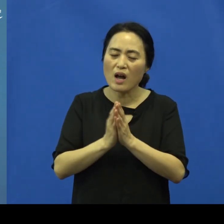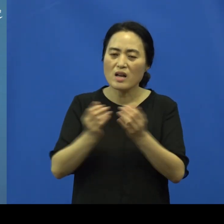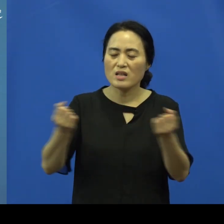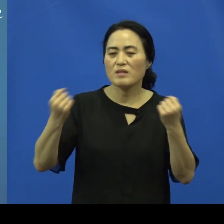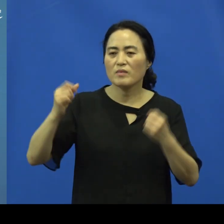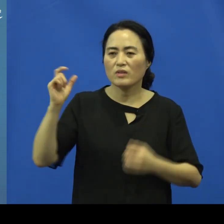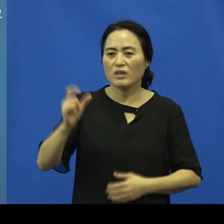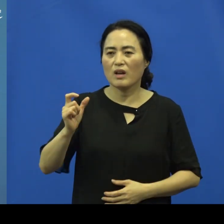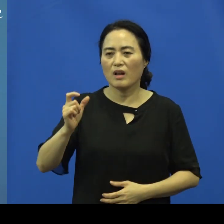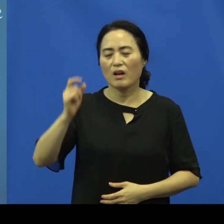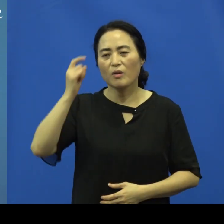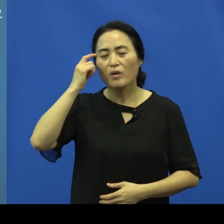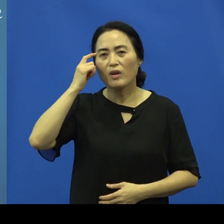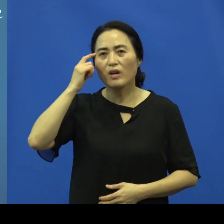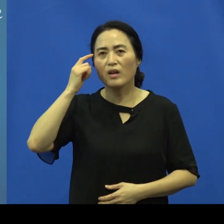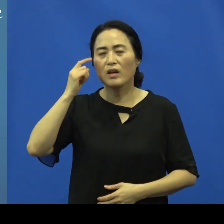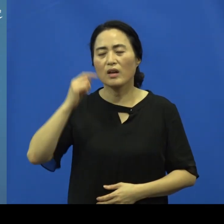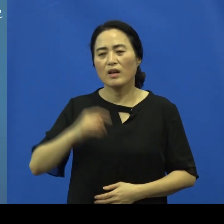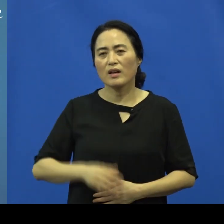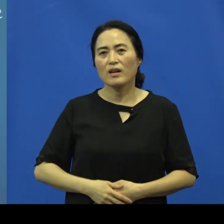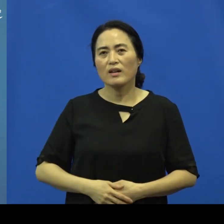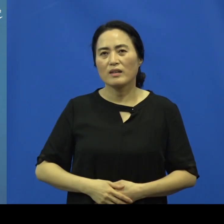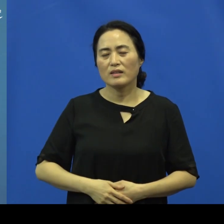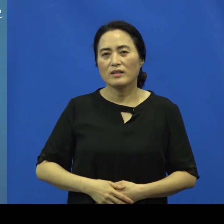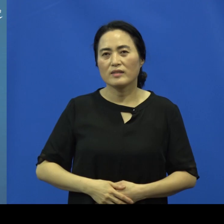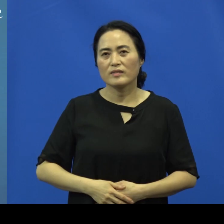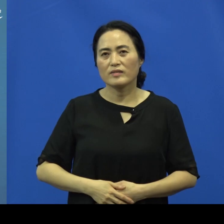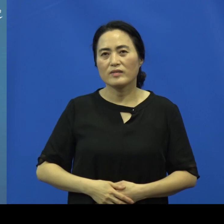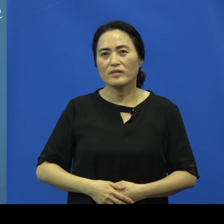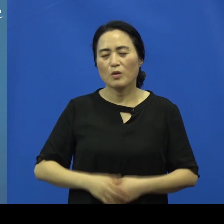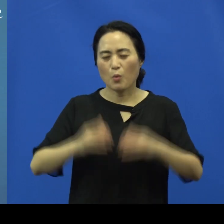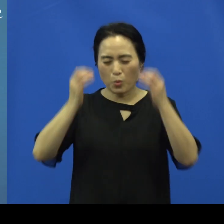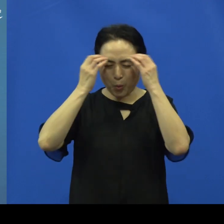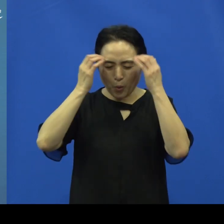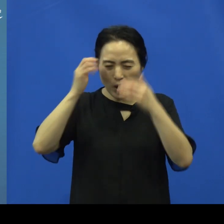스프랑크 니조마이리, 자궁으로 나왔기 때문에.